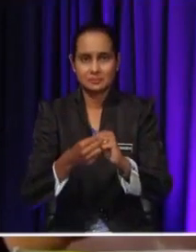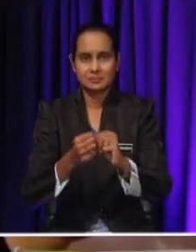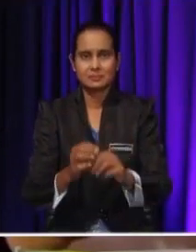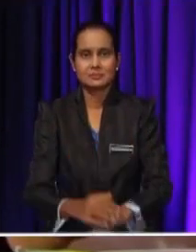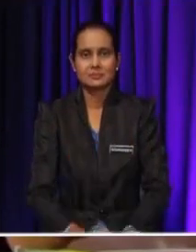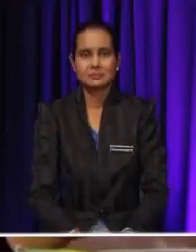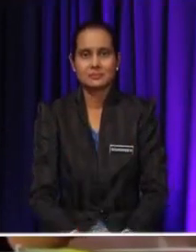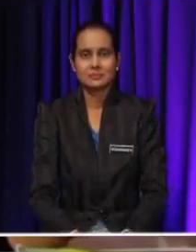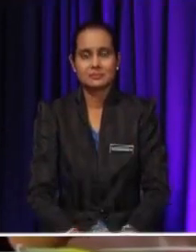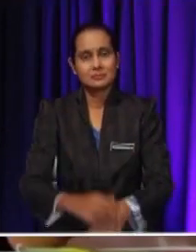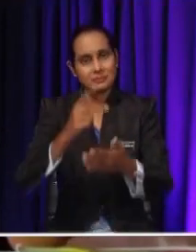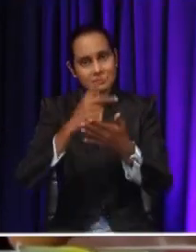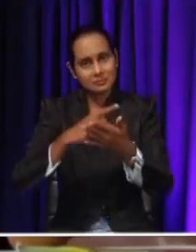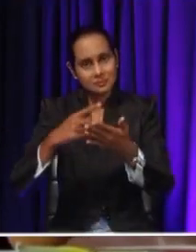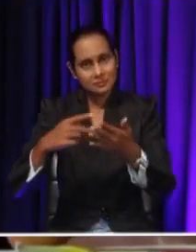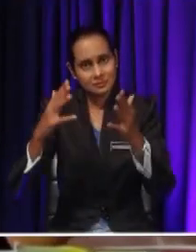karyawan